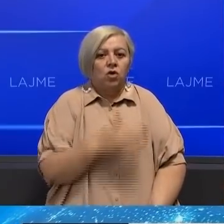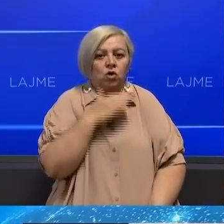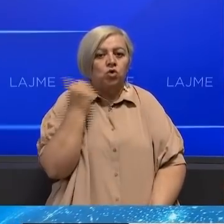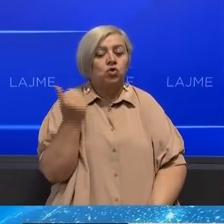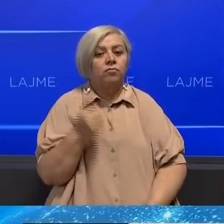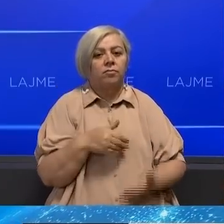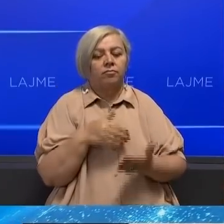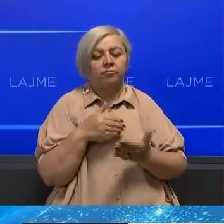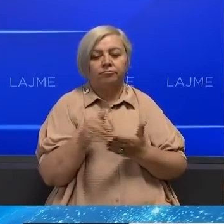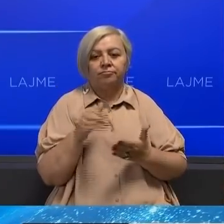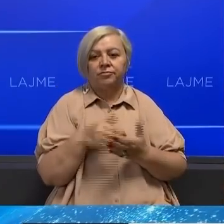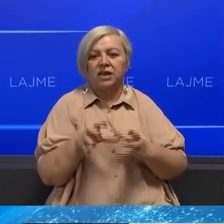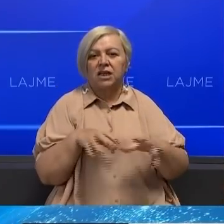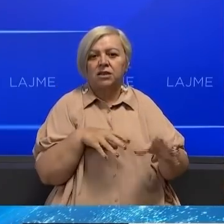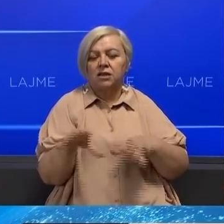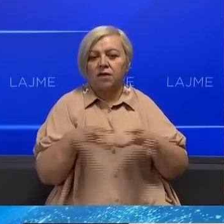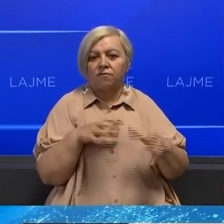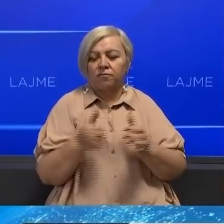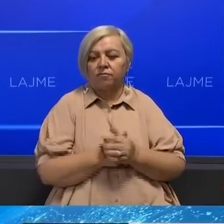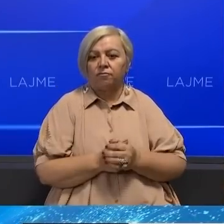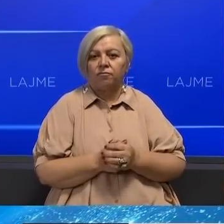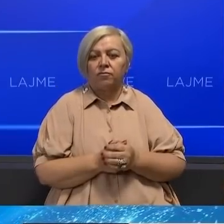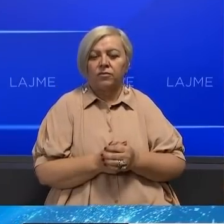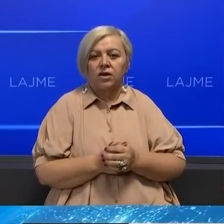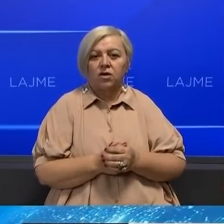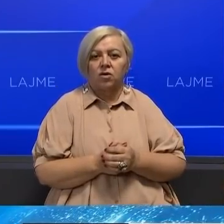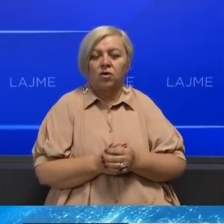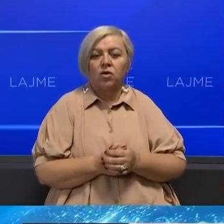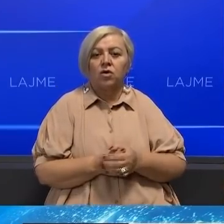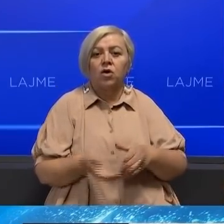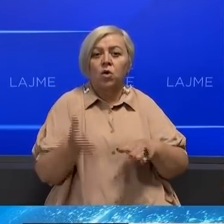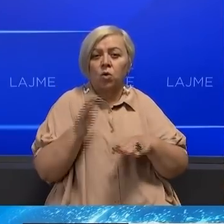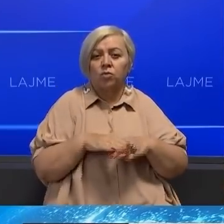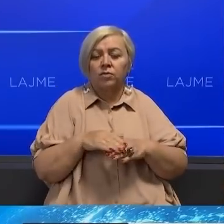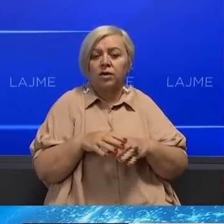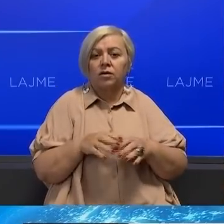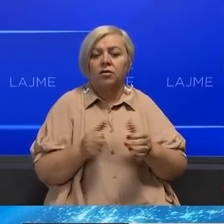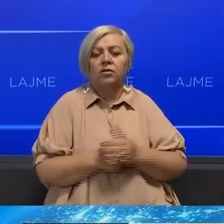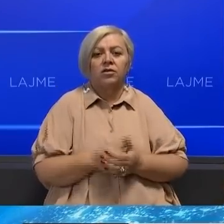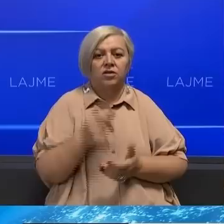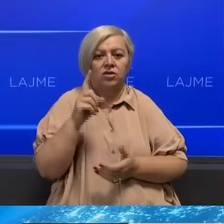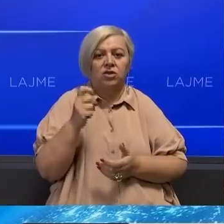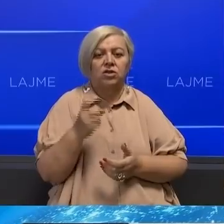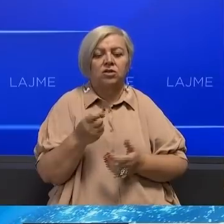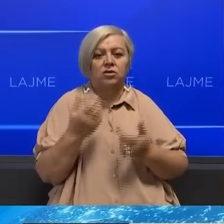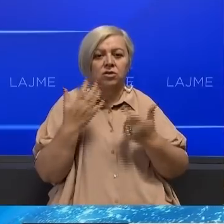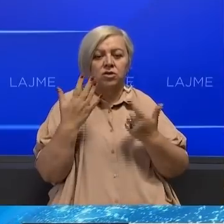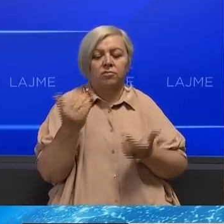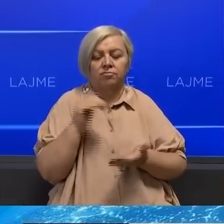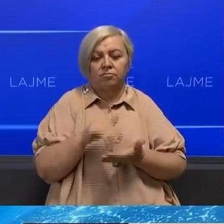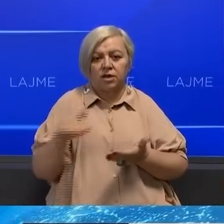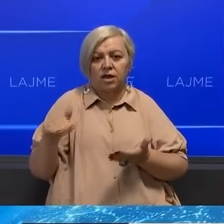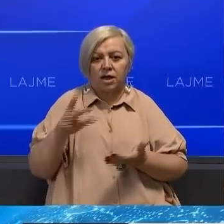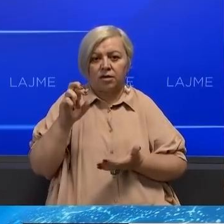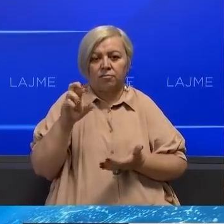kompenzimit për stofin që nuk janë zjarë fiks, përfshirë edhe kontributin e pundënzve, ishte